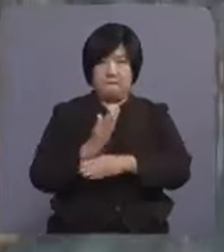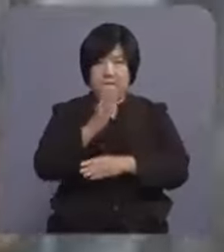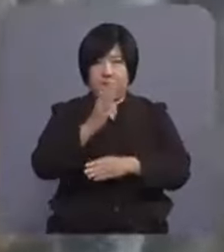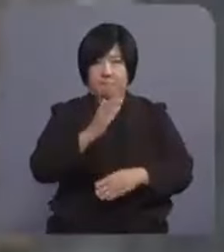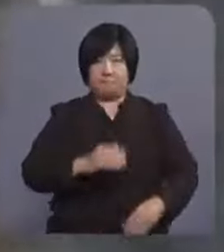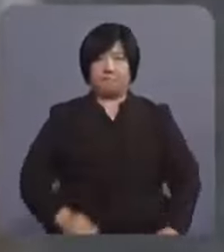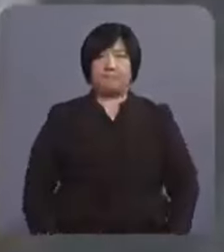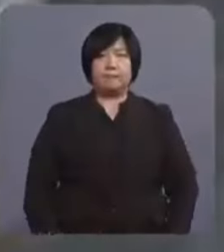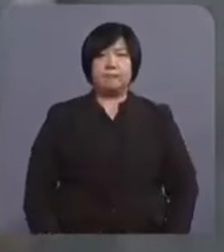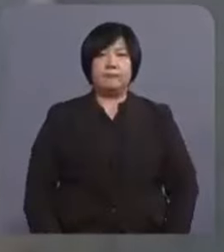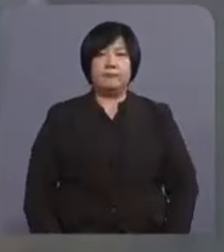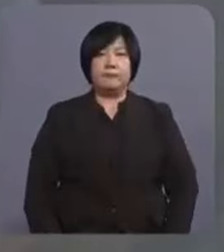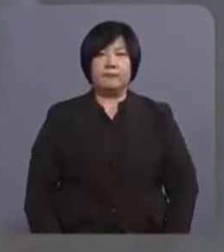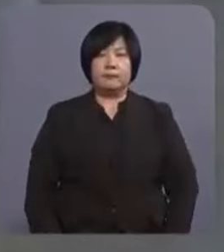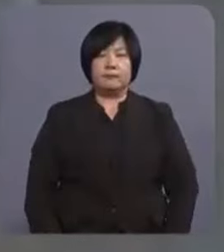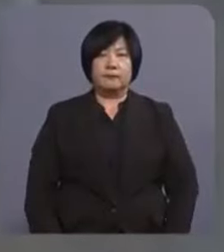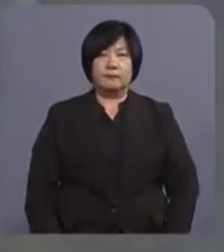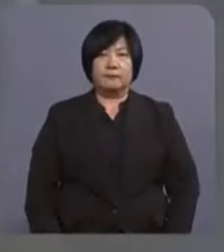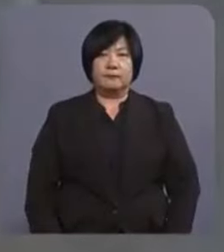KBS 뉴스